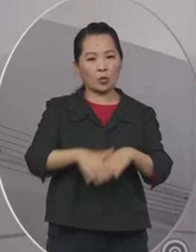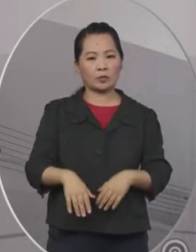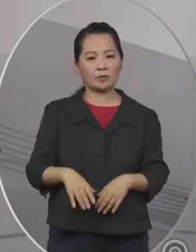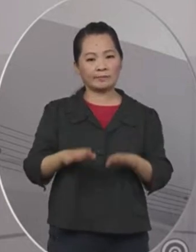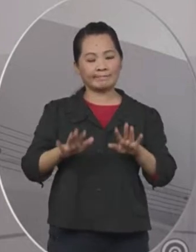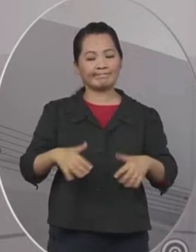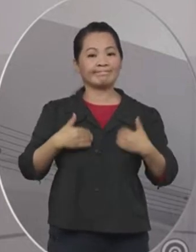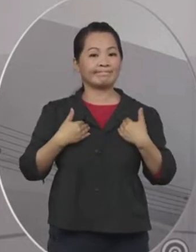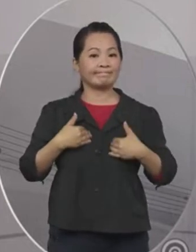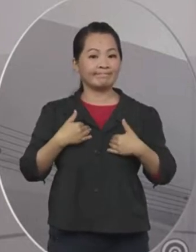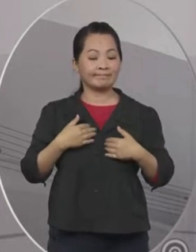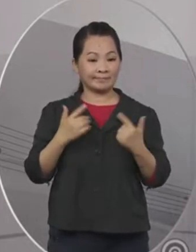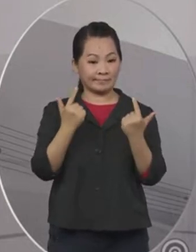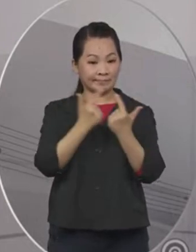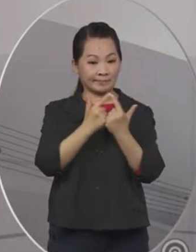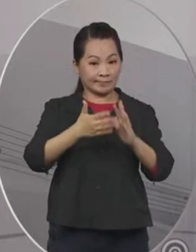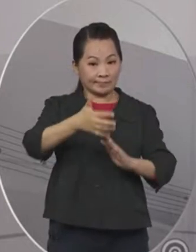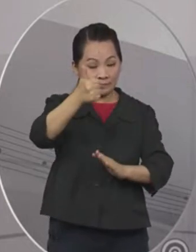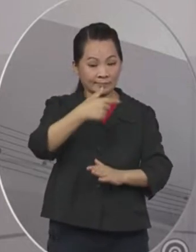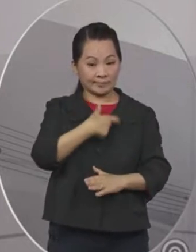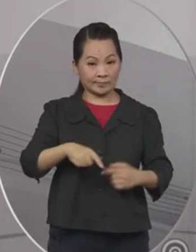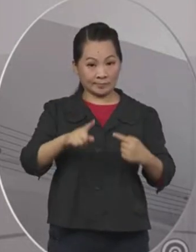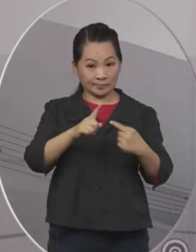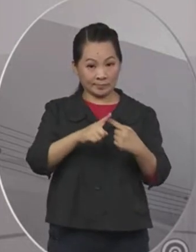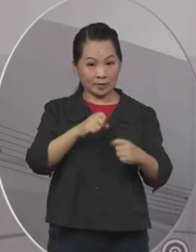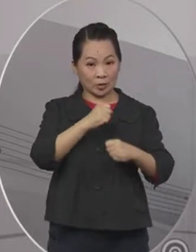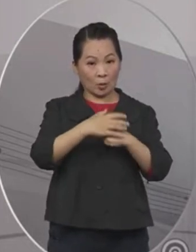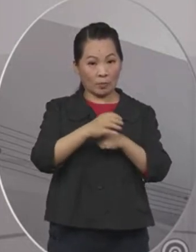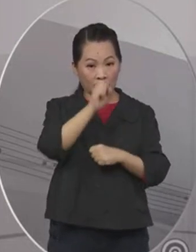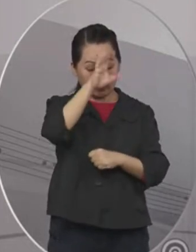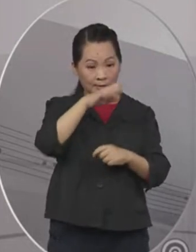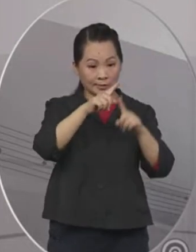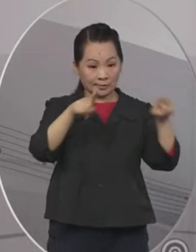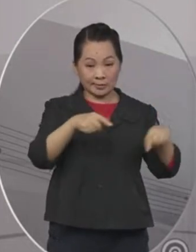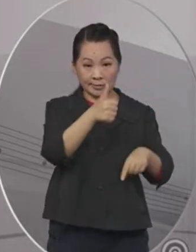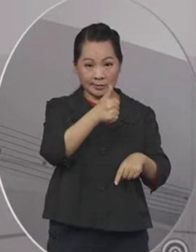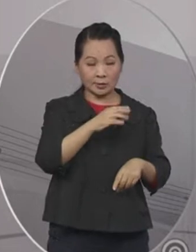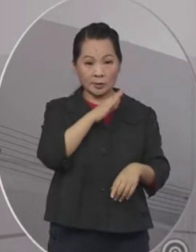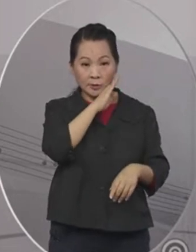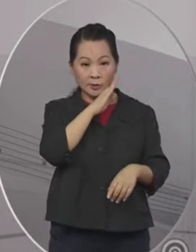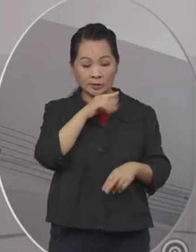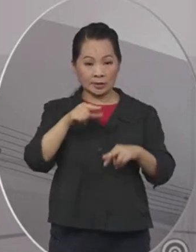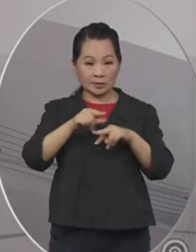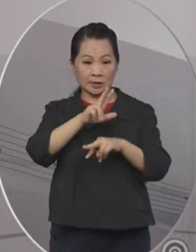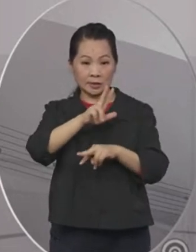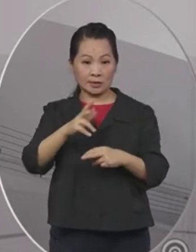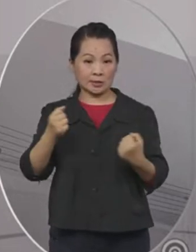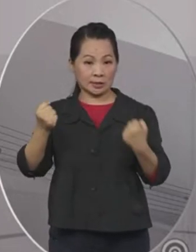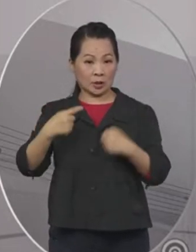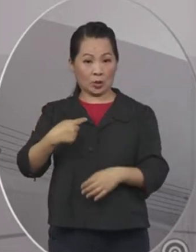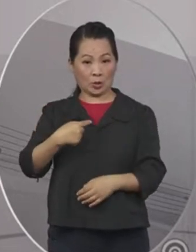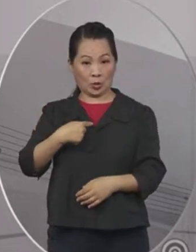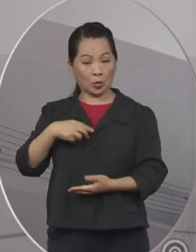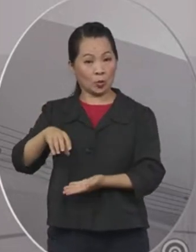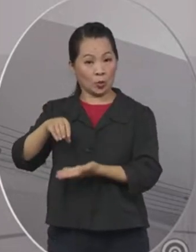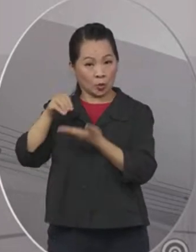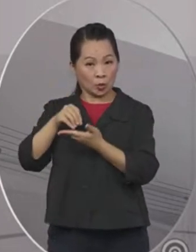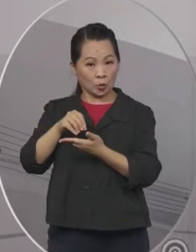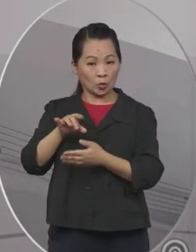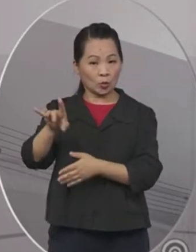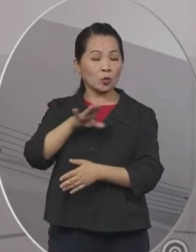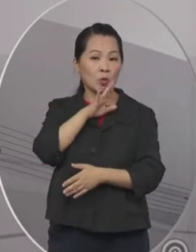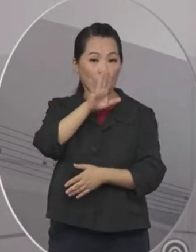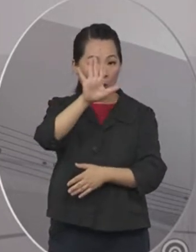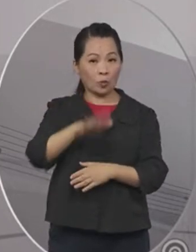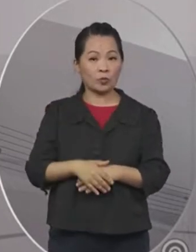此次台北市长候选人动保党张家豪参考了金色力量玉阳我提出的政见，